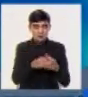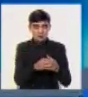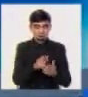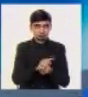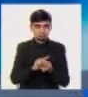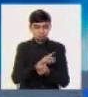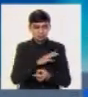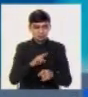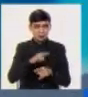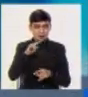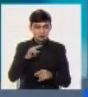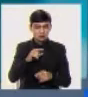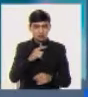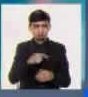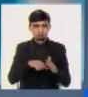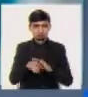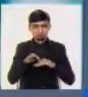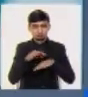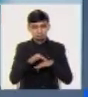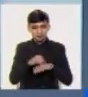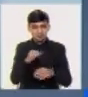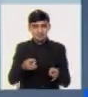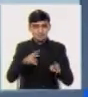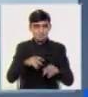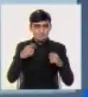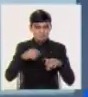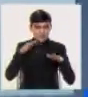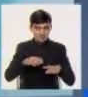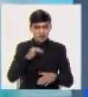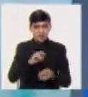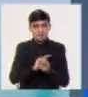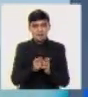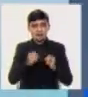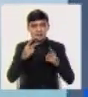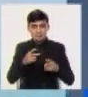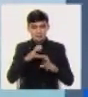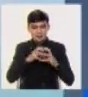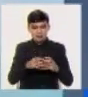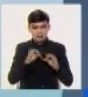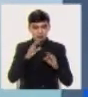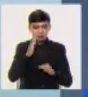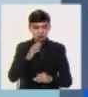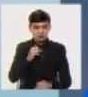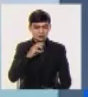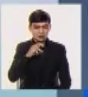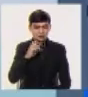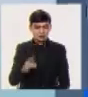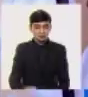переоборудовать пассажирские самолеты в грузовые, чтобы остаться на рынке. Как меняется мир в пандемию, расскажет Оскар Миндбаев.